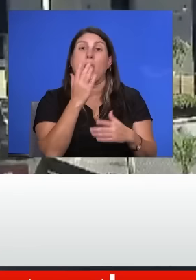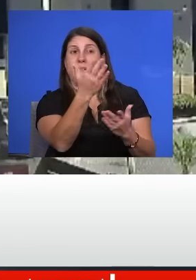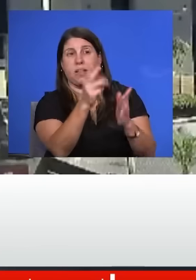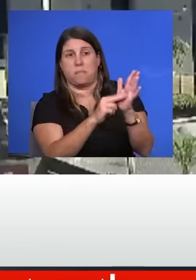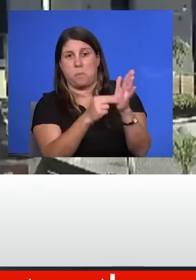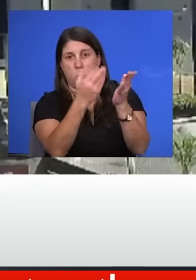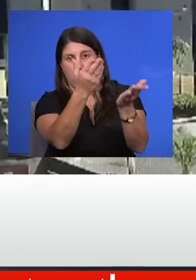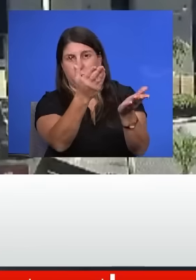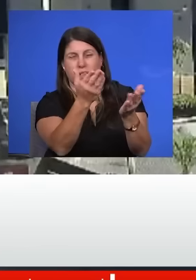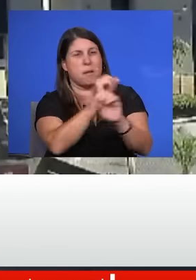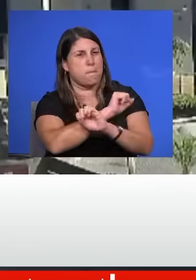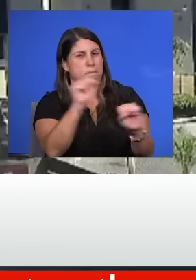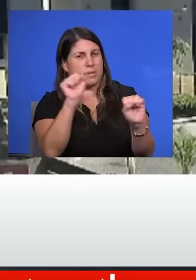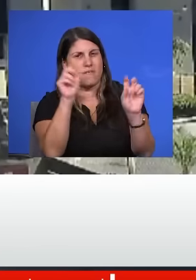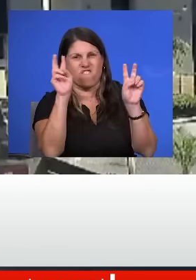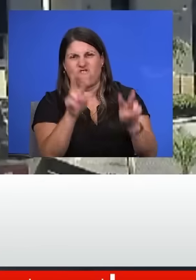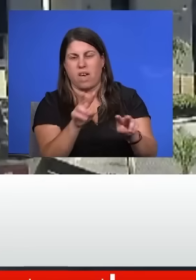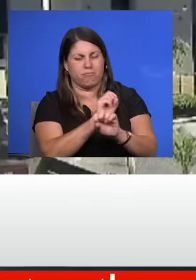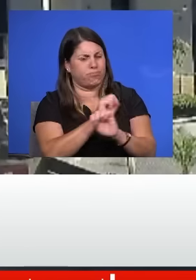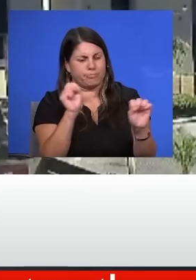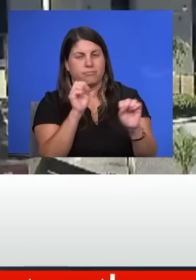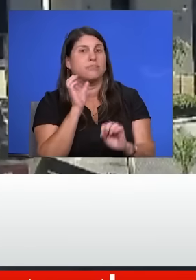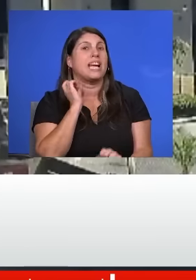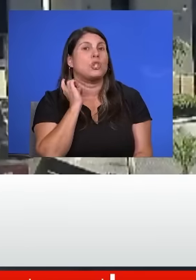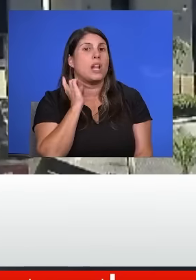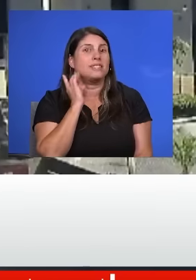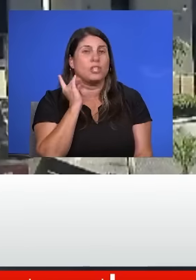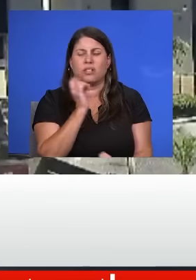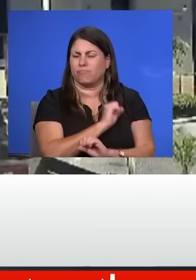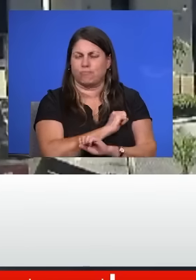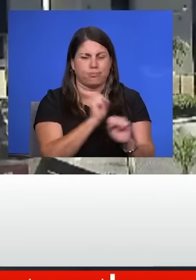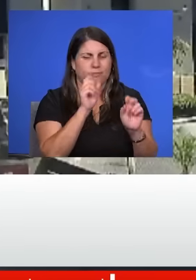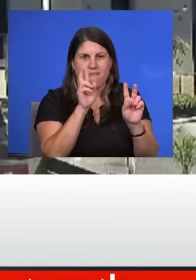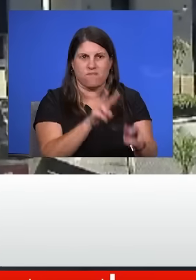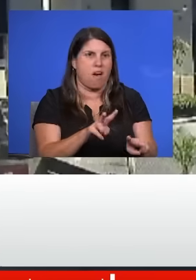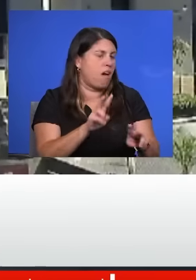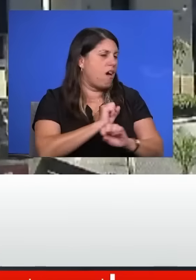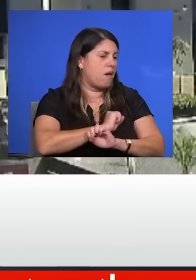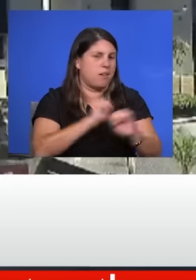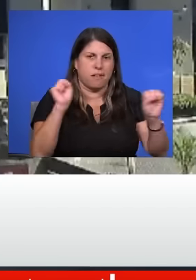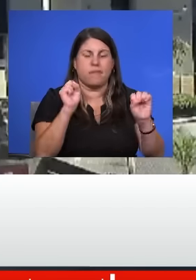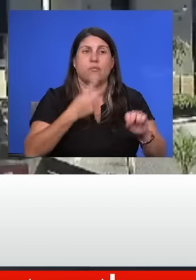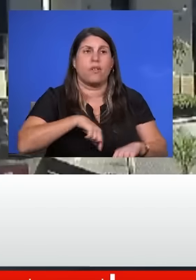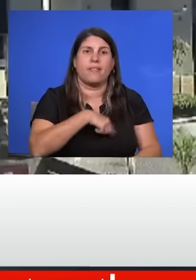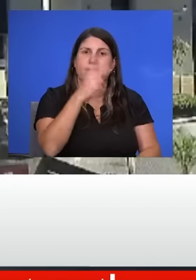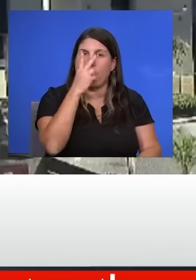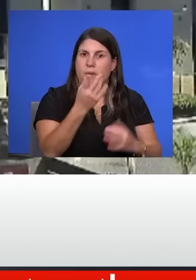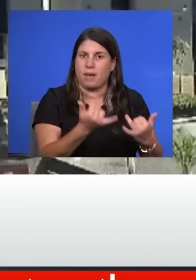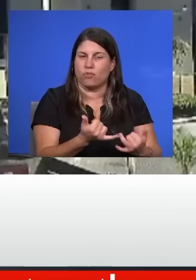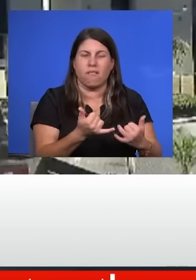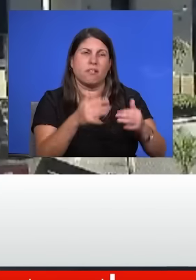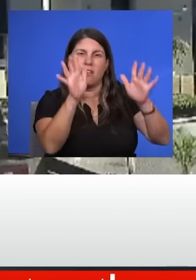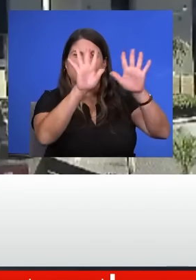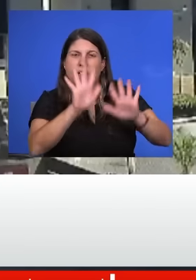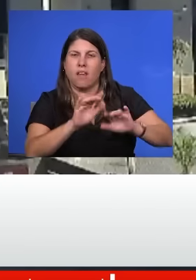הפיצוץ הגדול הזה בראשון לציון, פיצוץ גדול מאוד, עדי הפיצוץ שאנחנו רואים עכשיו על המסך שלנו, פגיעה